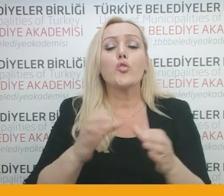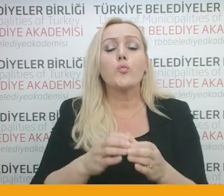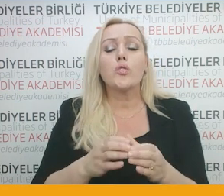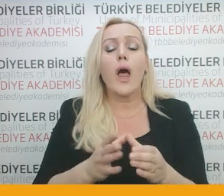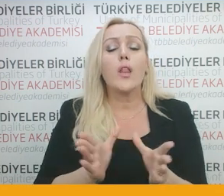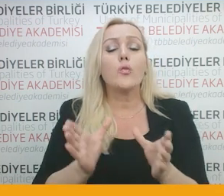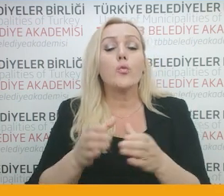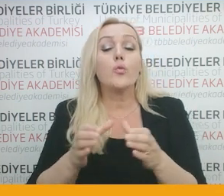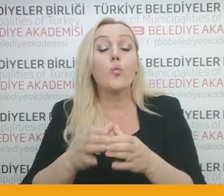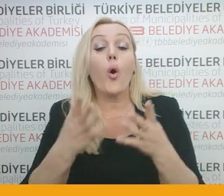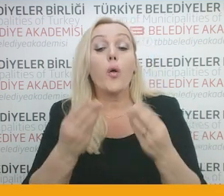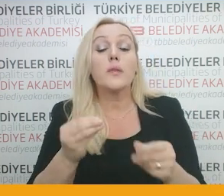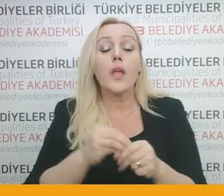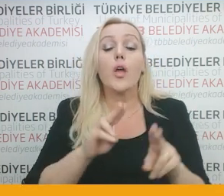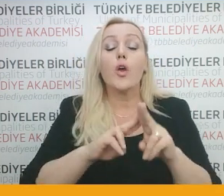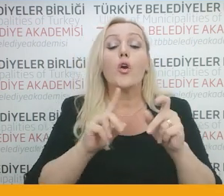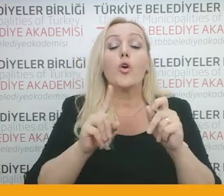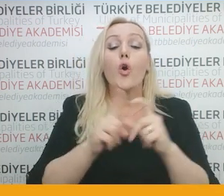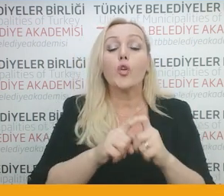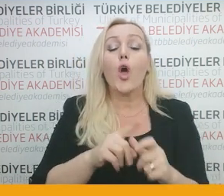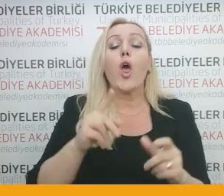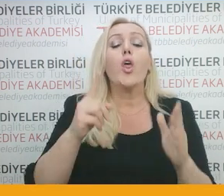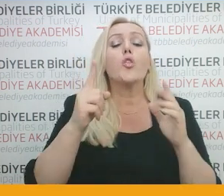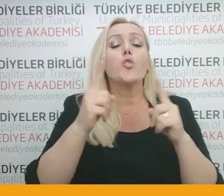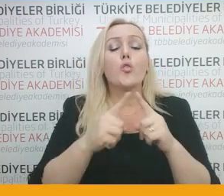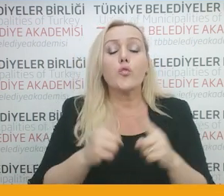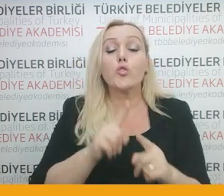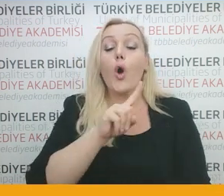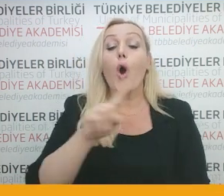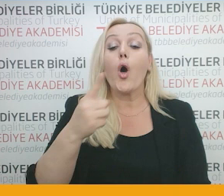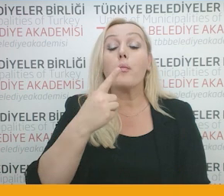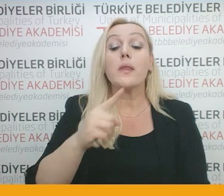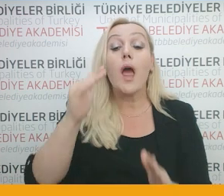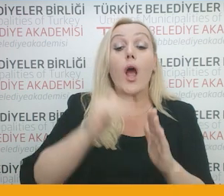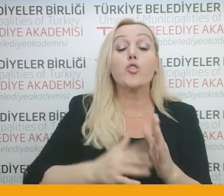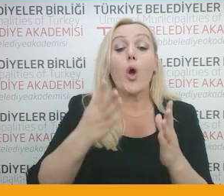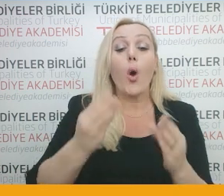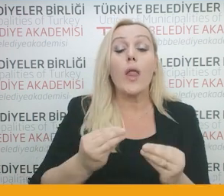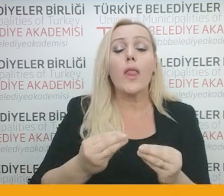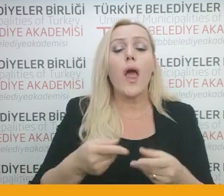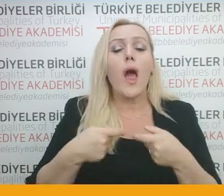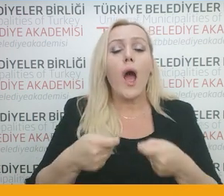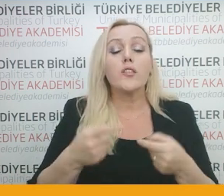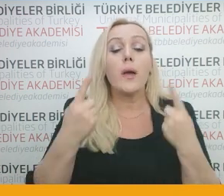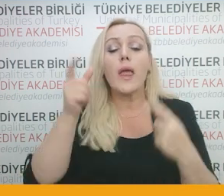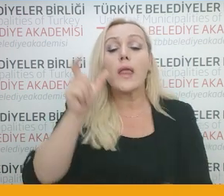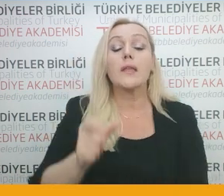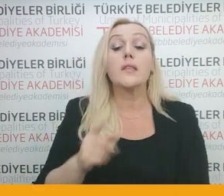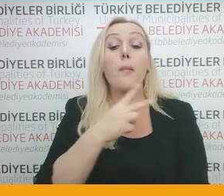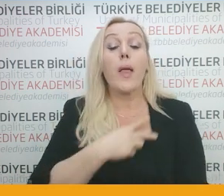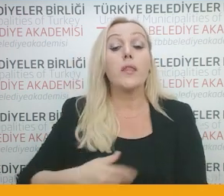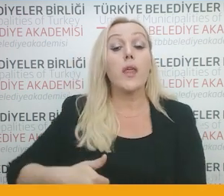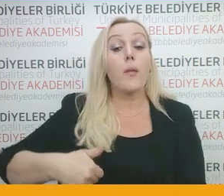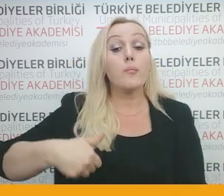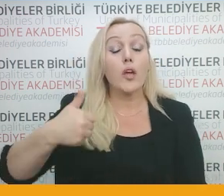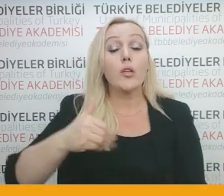sınıflandırmada harcama birimleri kodlanmakla birlikte nüfusu 10 bin ve aşağı olan belediyelerde harcama yetkisi belediye başkanı. Biraz önce dedik. Üst yönetici